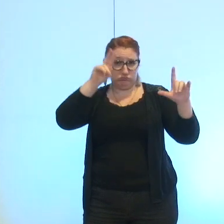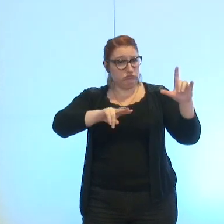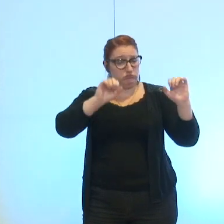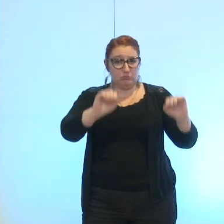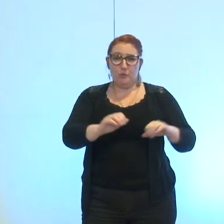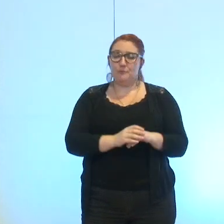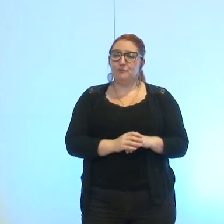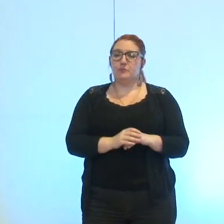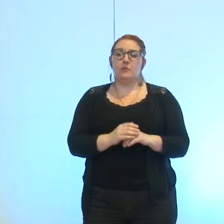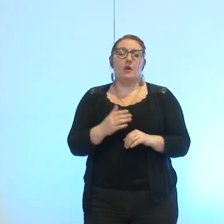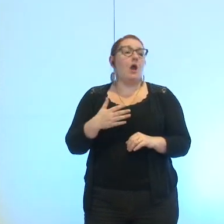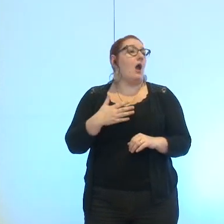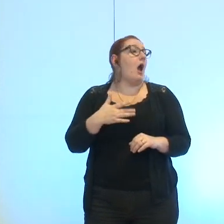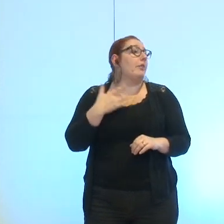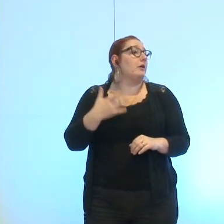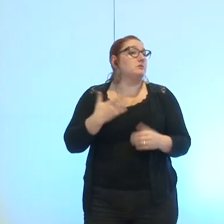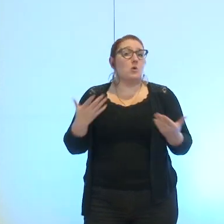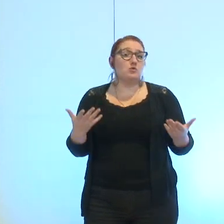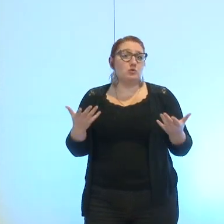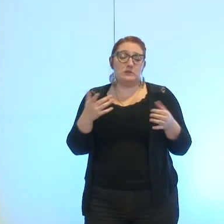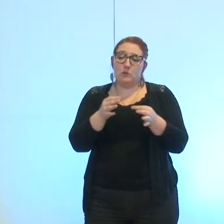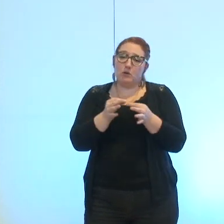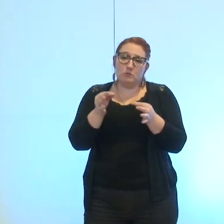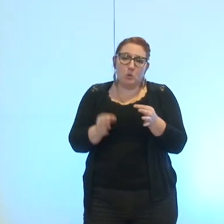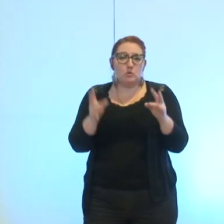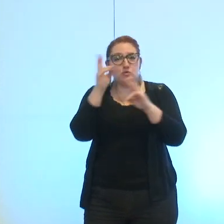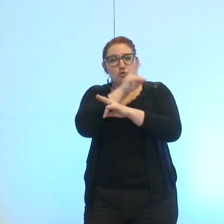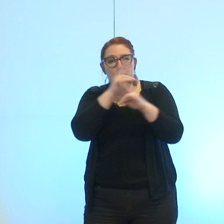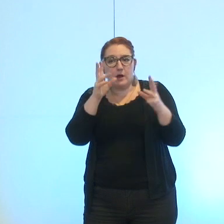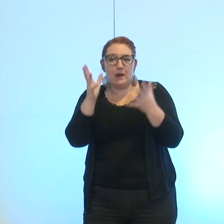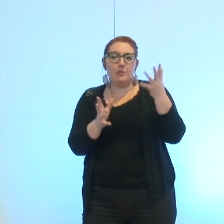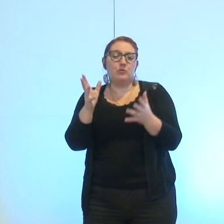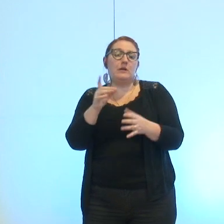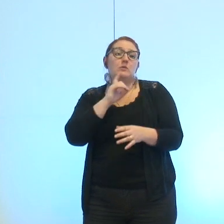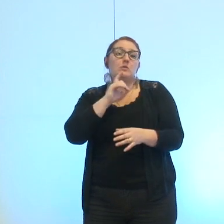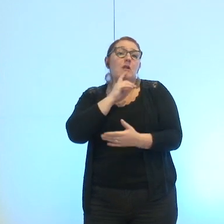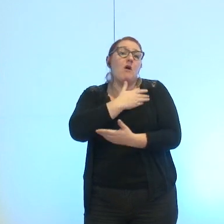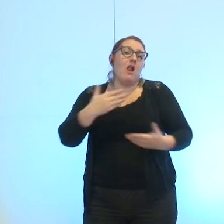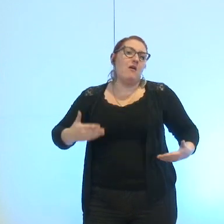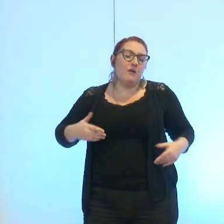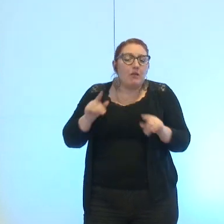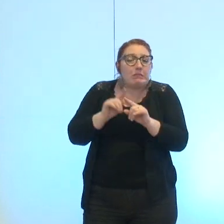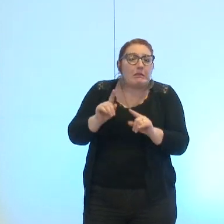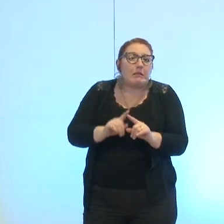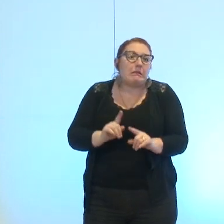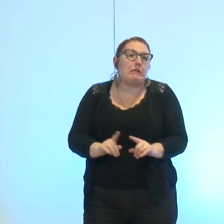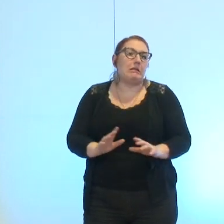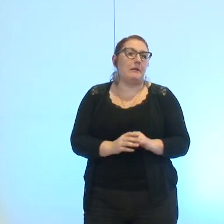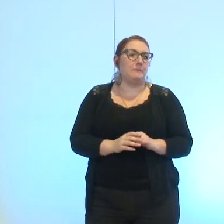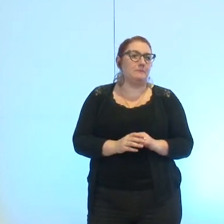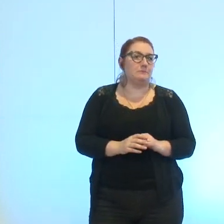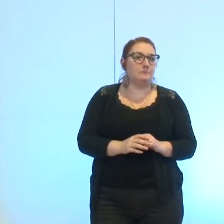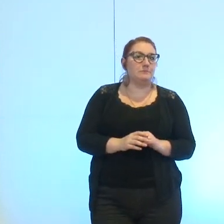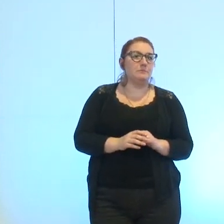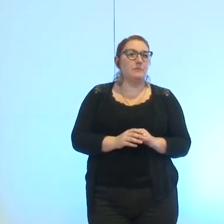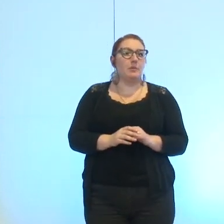premier temps et puis peut-être un peu plus détaillé dans la conclusion que je vais faire au terme de